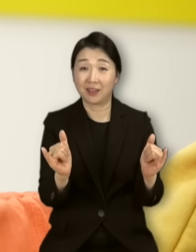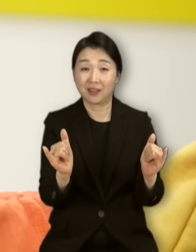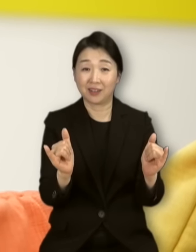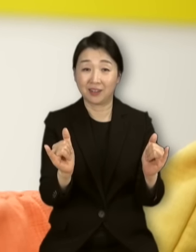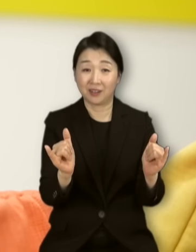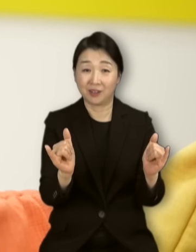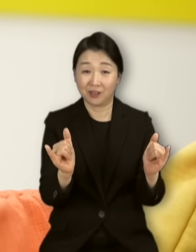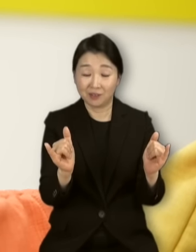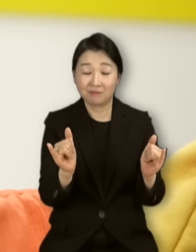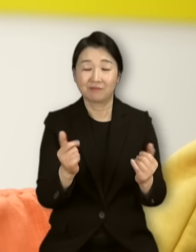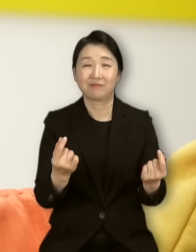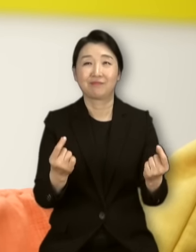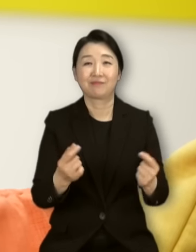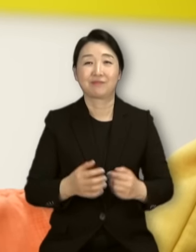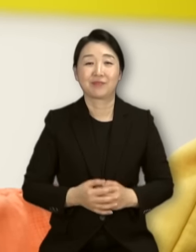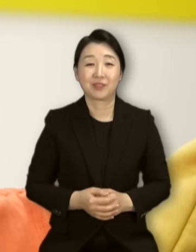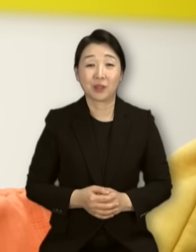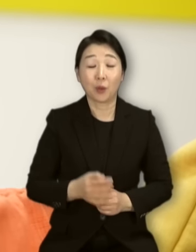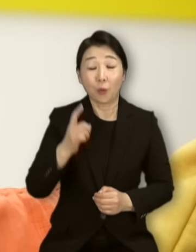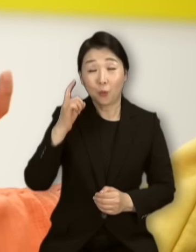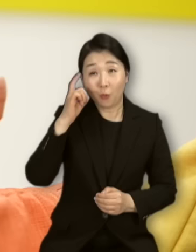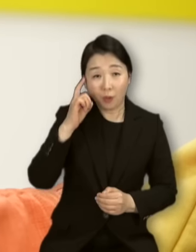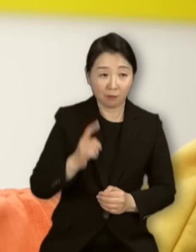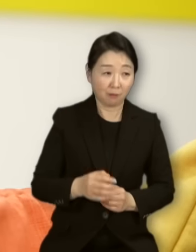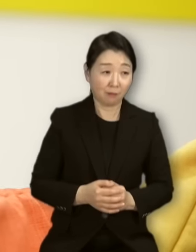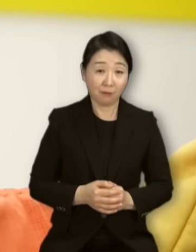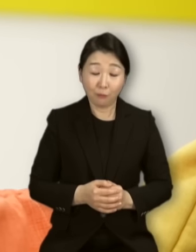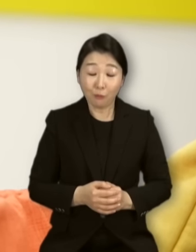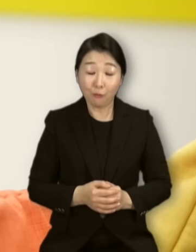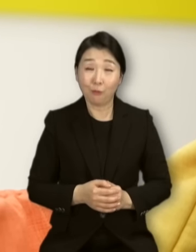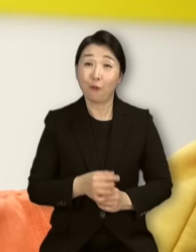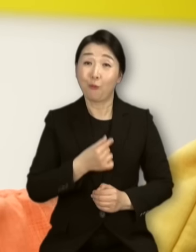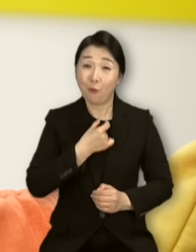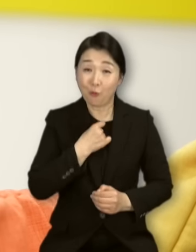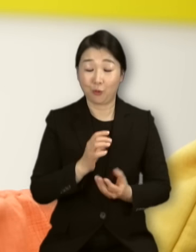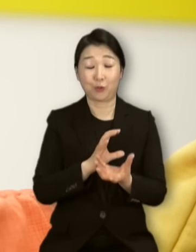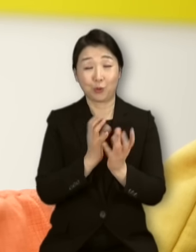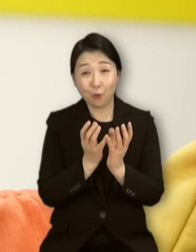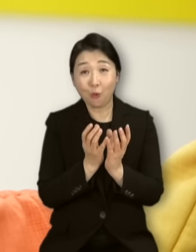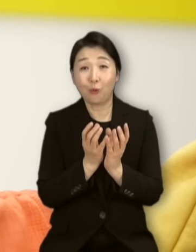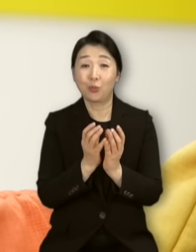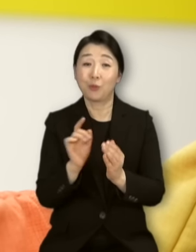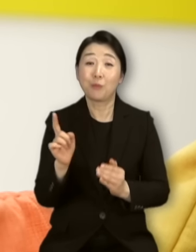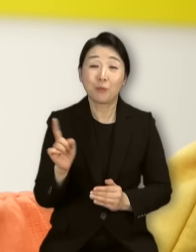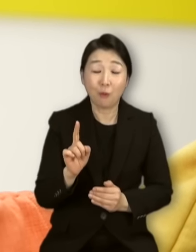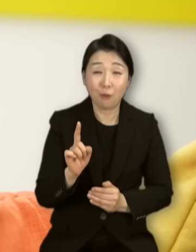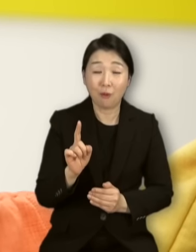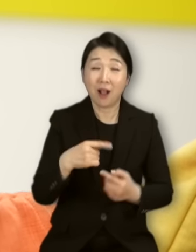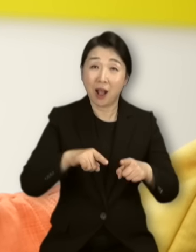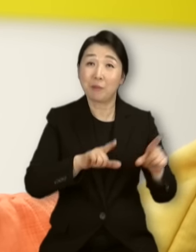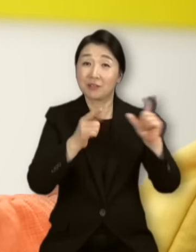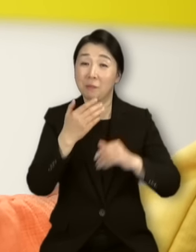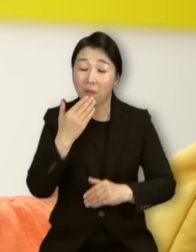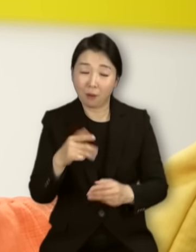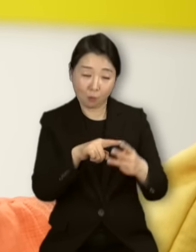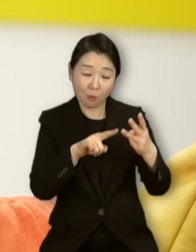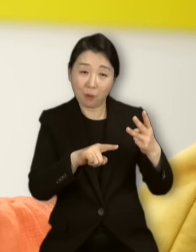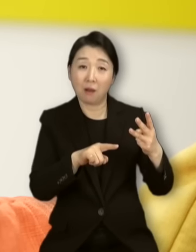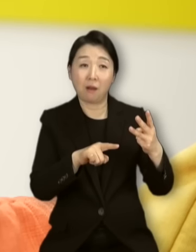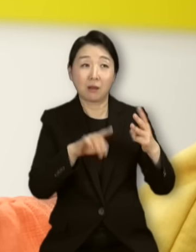꽃다 도 아니고 굉장히 프라이빗트 하잖아요 그래서 에이 뭐 그냥 저거나 보자 그랬는데